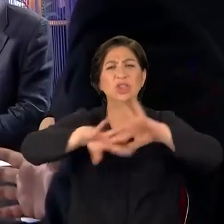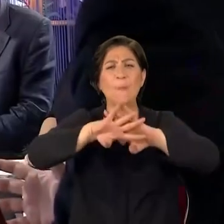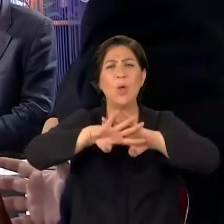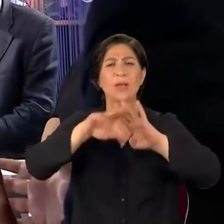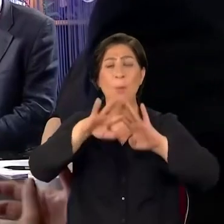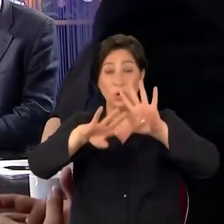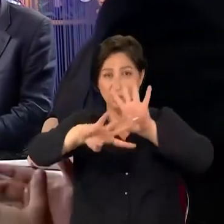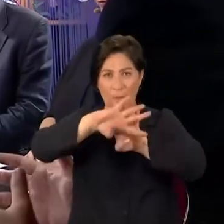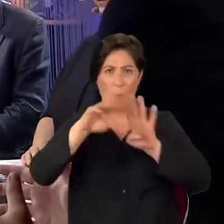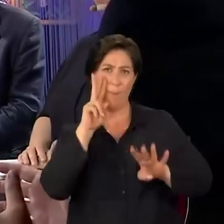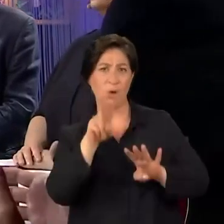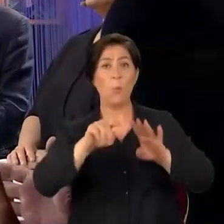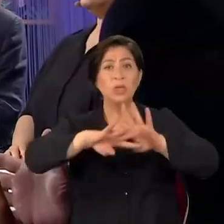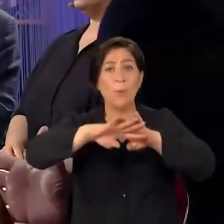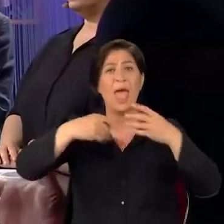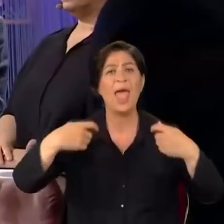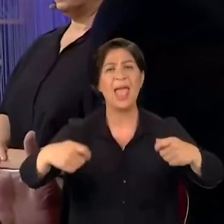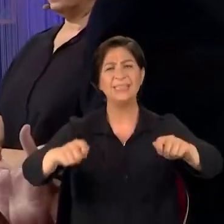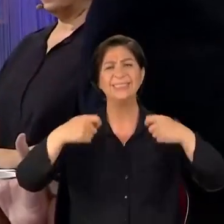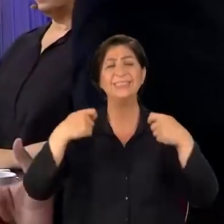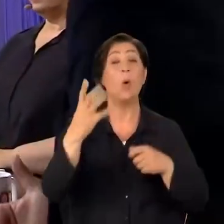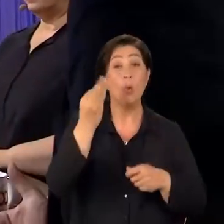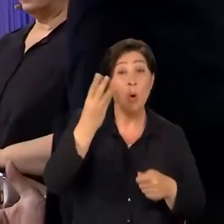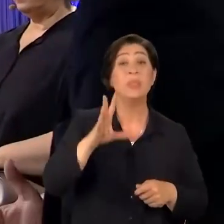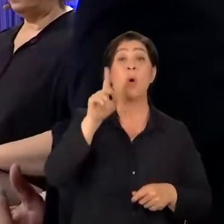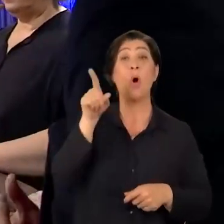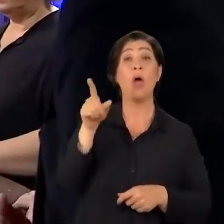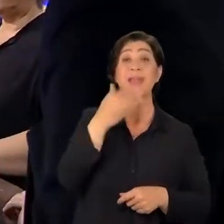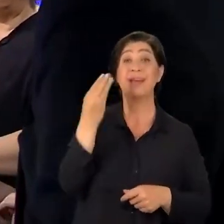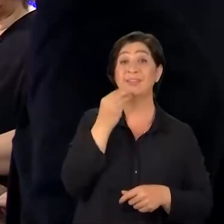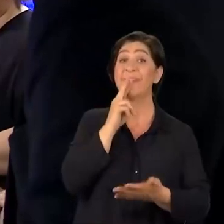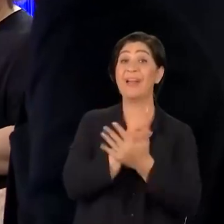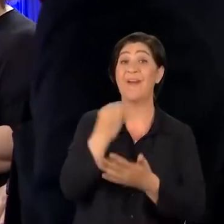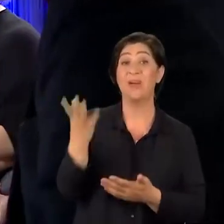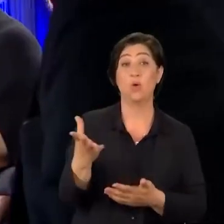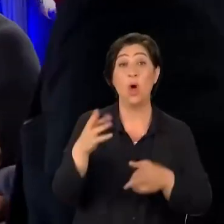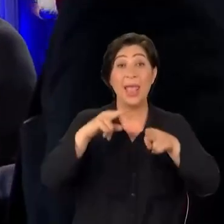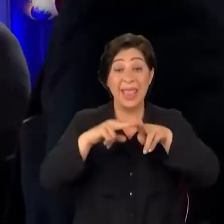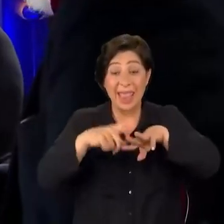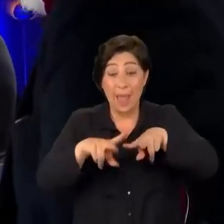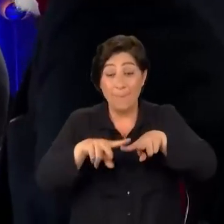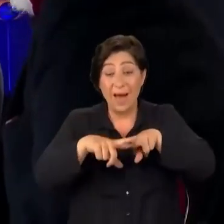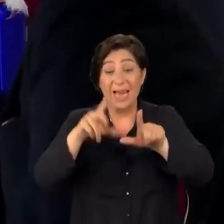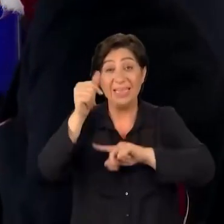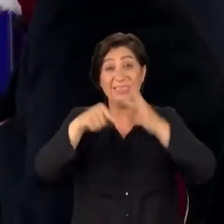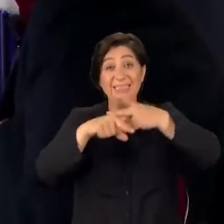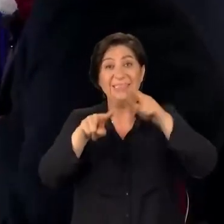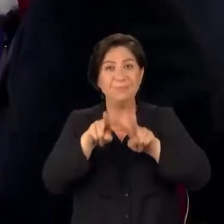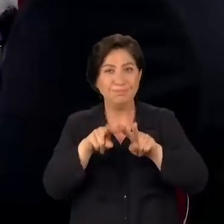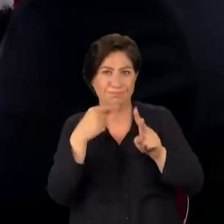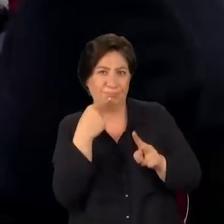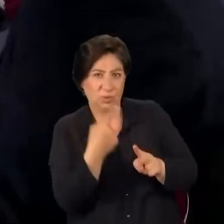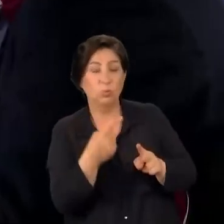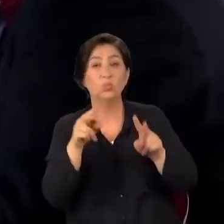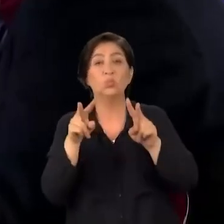şablonun üzerinden bakıyorlar. Şablonun esnek olup olmamasına da onlar karar veriyorlar günün sonunda. Yani Kemalizm diye bir ideolojiden